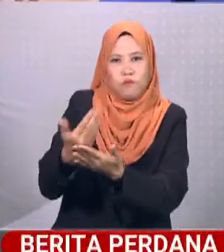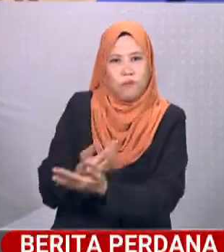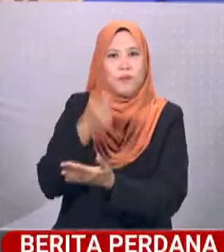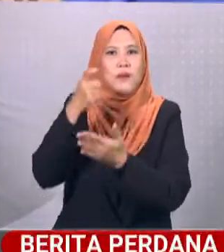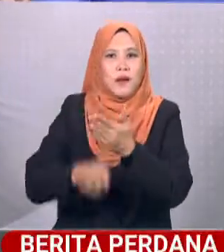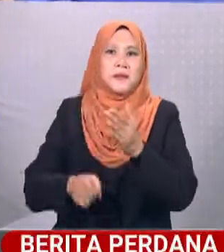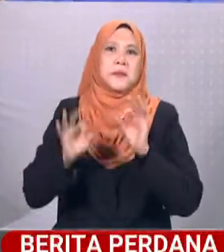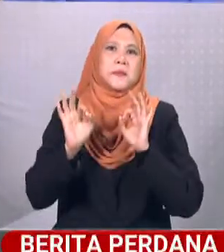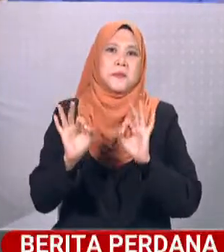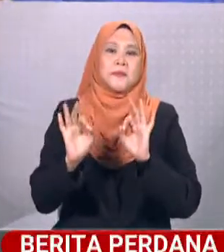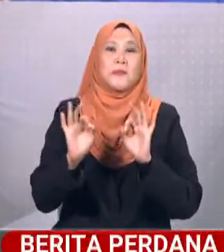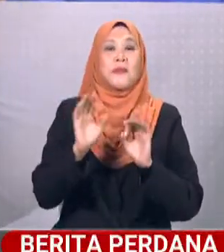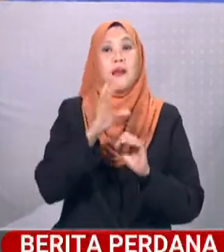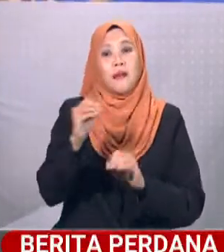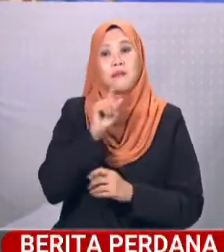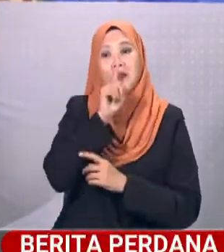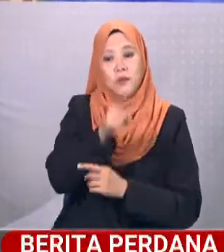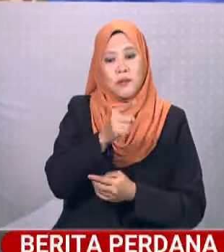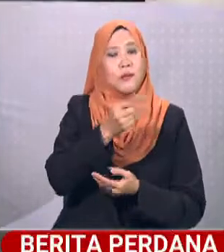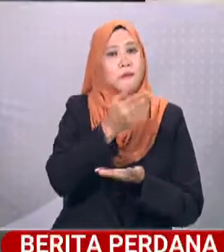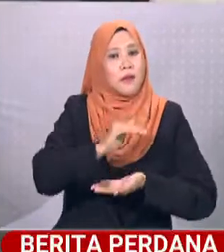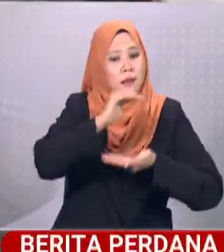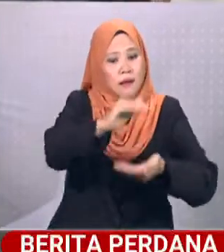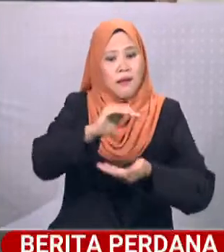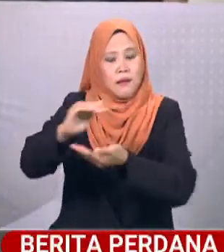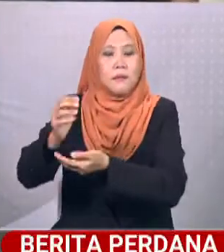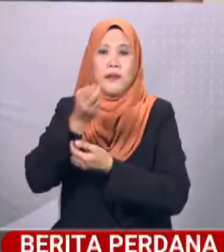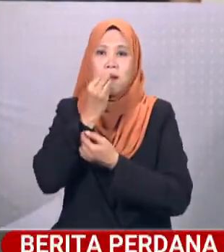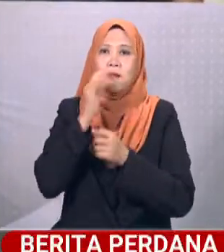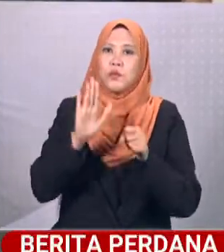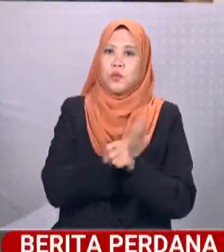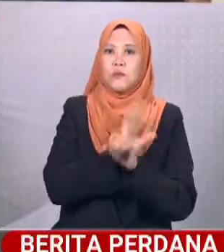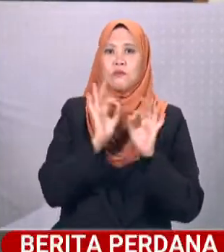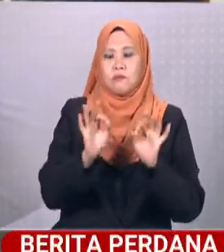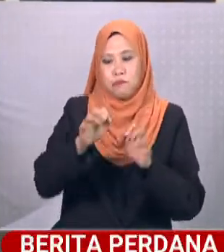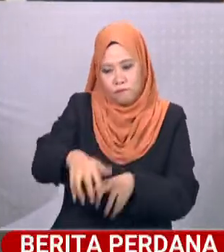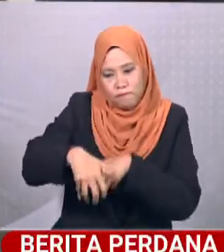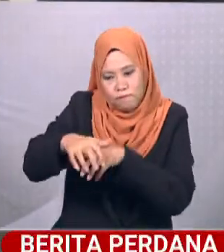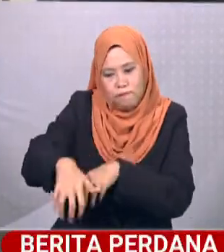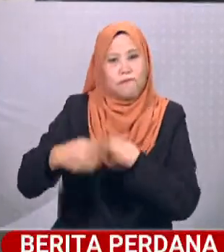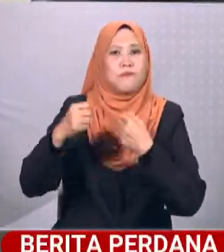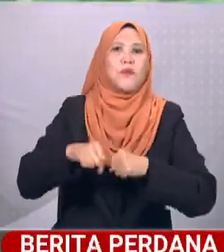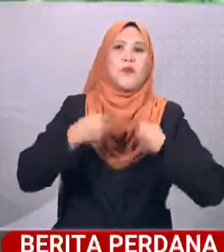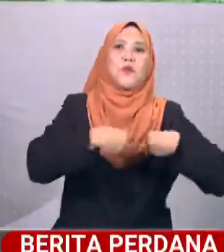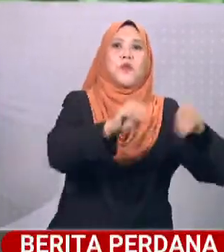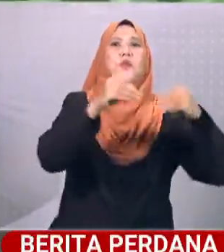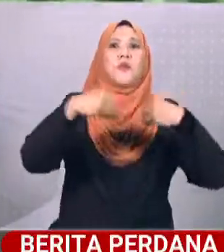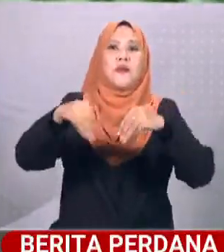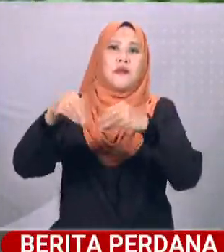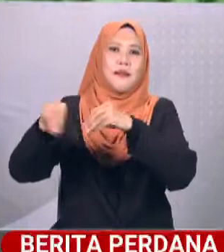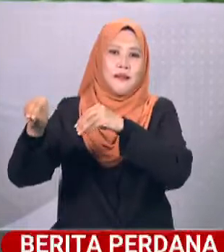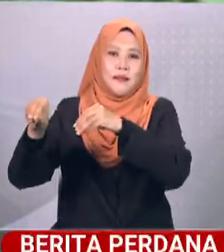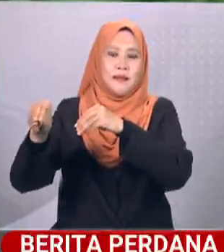harga berpatutan, juga memastikan bekalan makanan mencukupi dan hasil tuaian dapat dipasarkan.